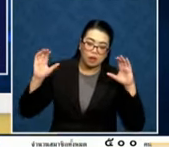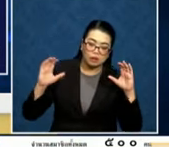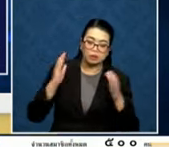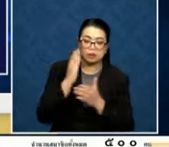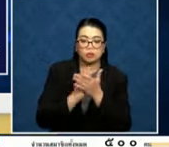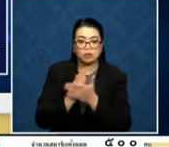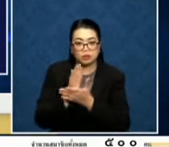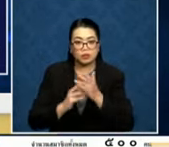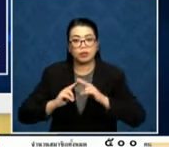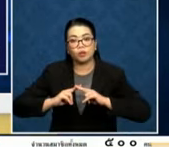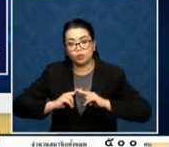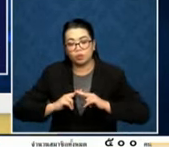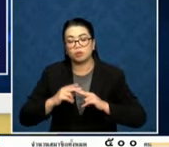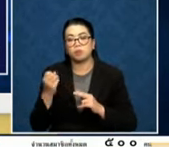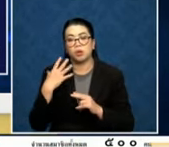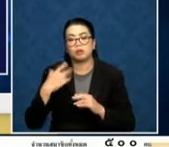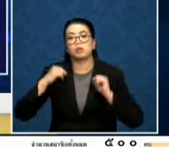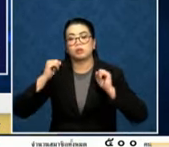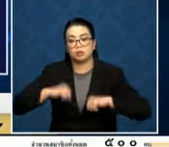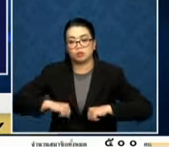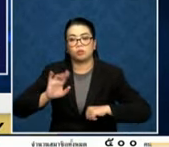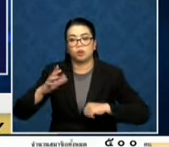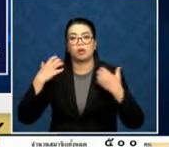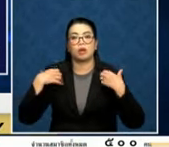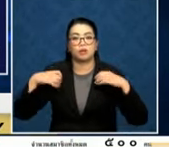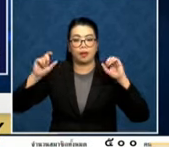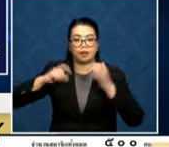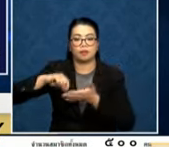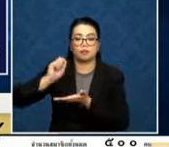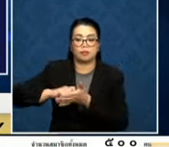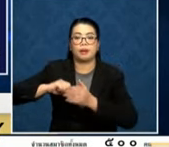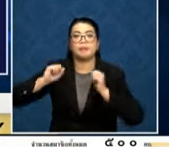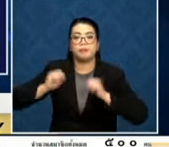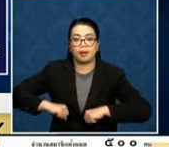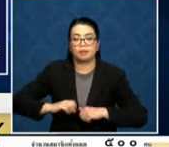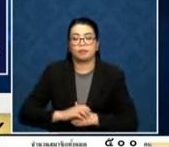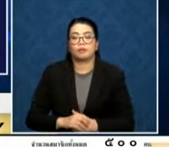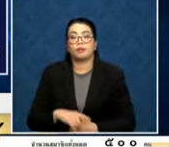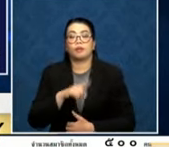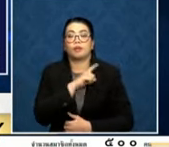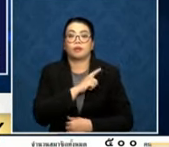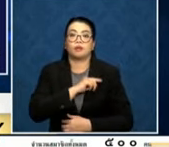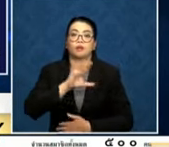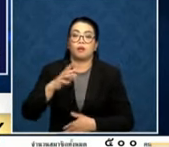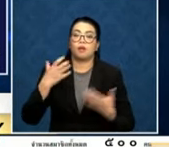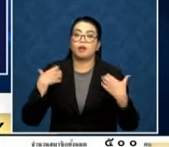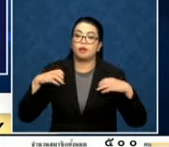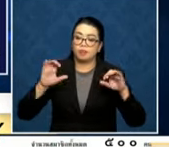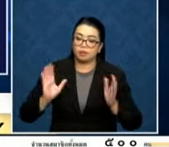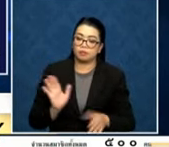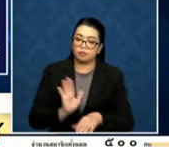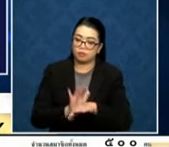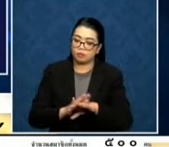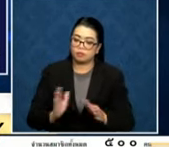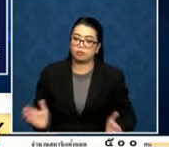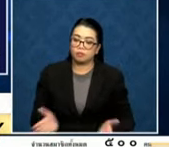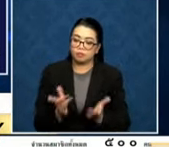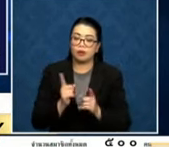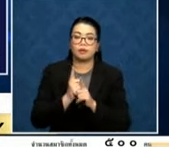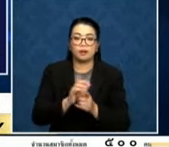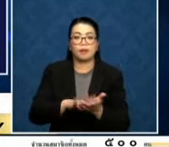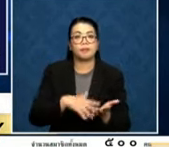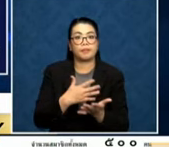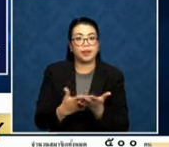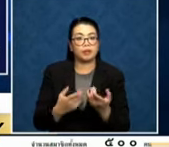การไฟฟ้าต้องถูกอนุมัติโดยรัฐบาลมันคือหน้าที่ของรัฐบาลครับที่จะต้องเป็นคนขับเคลื่อนตามแผนแม่บทครับ